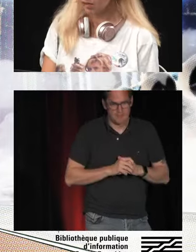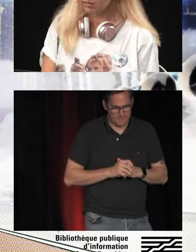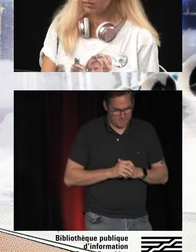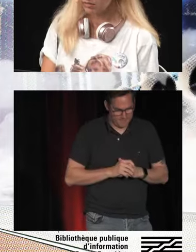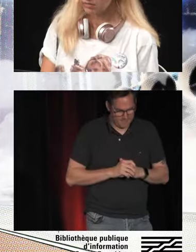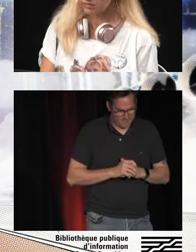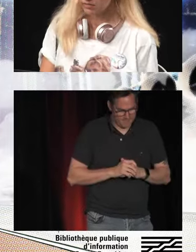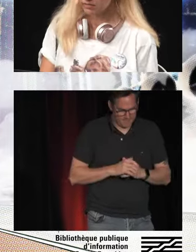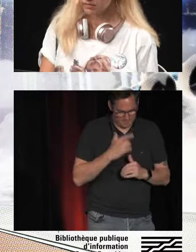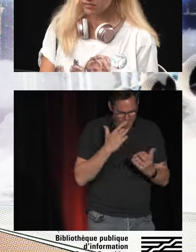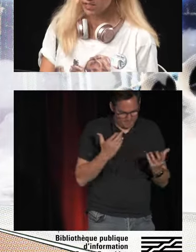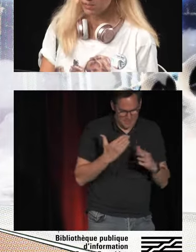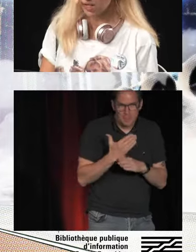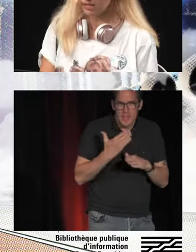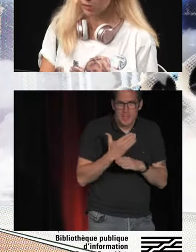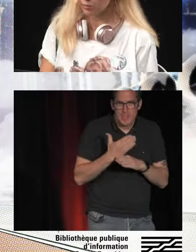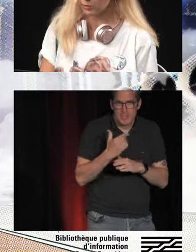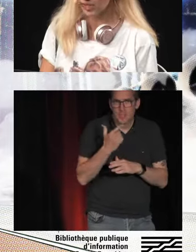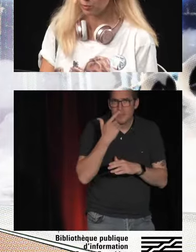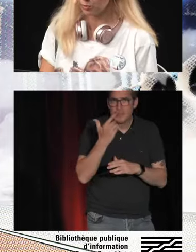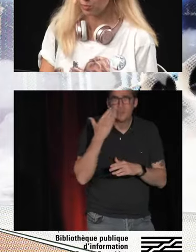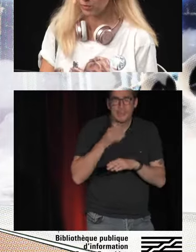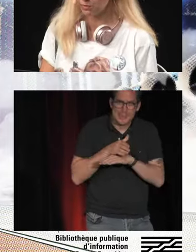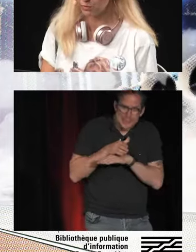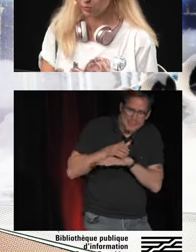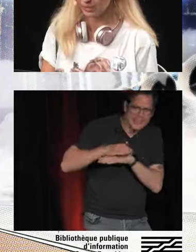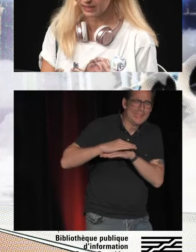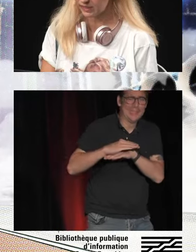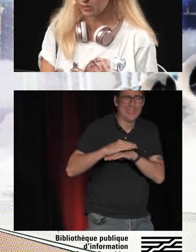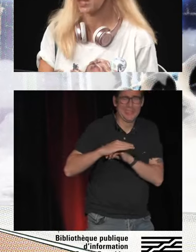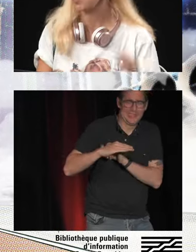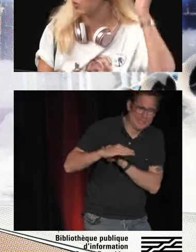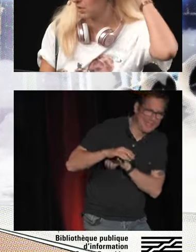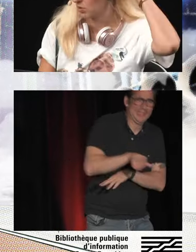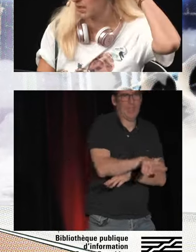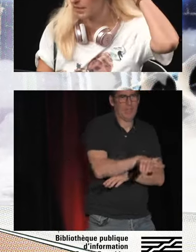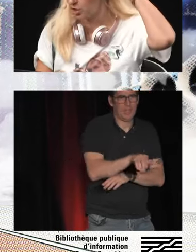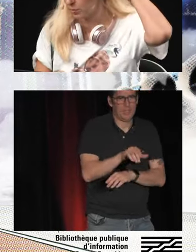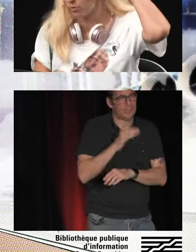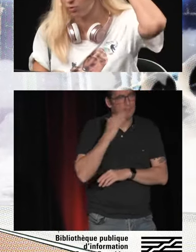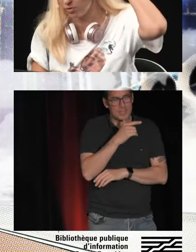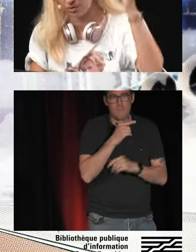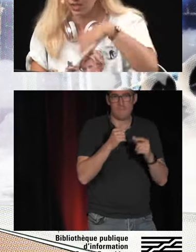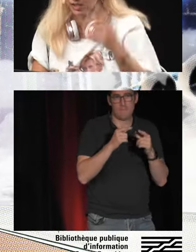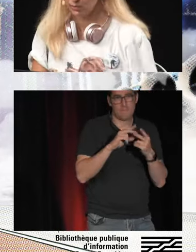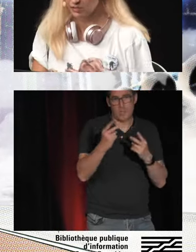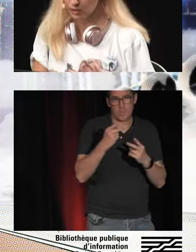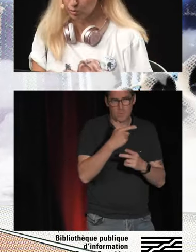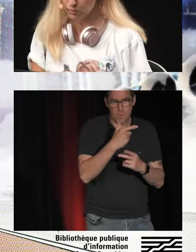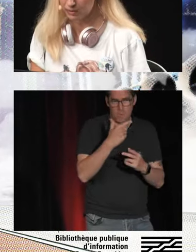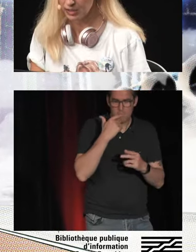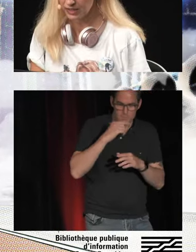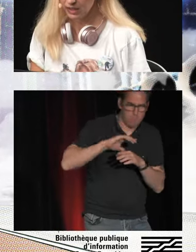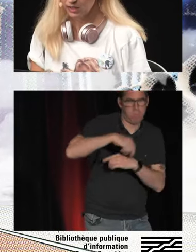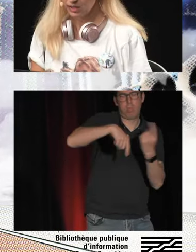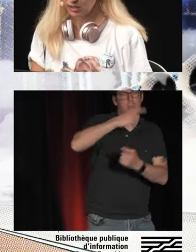Bah alors ? Ça vous arrive quand vous tournez un peu trop et puis vous contrebraquez bizarrement dans la version américaine et japonaise du jeu. Vous allez faire un tour